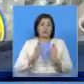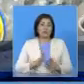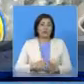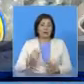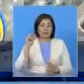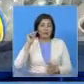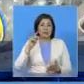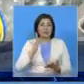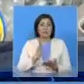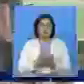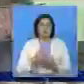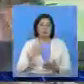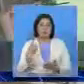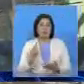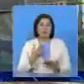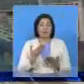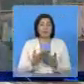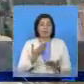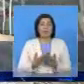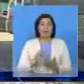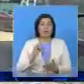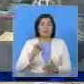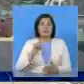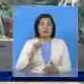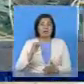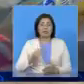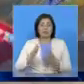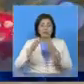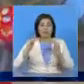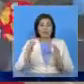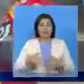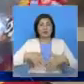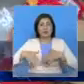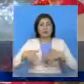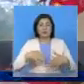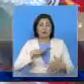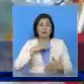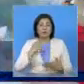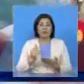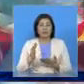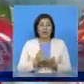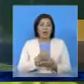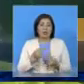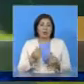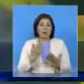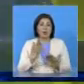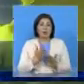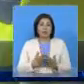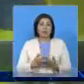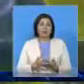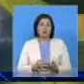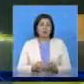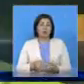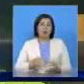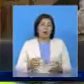білсеңіз болғаны. Бір ғана мысал, Саржар ауылында бос бөтелке мен өзге де қоқыс қалдықтары едәуір табыс көзіне айналған. Бұл қалдықсыз өндірісті